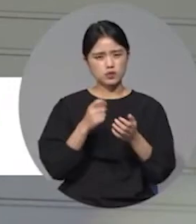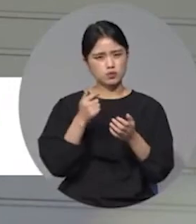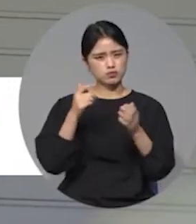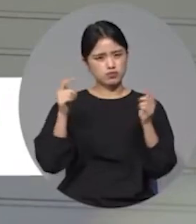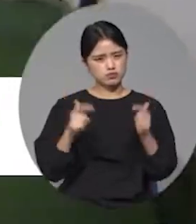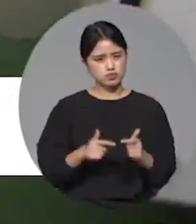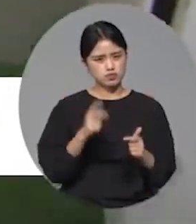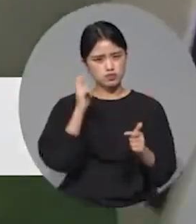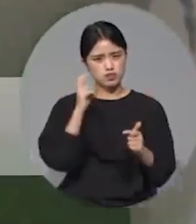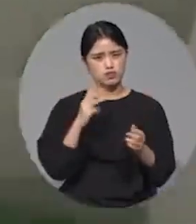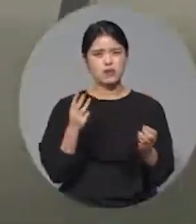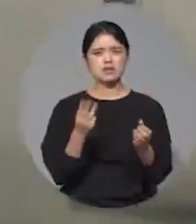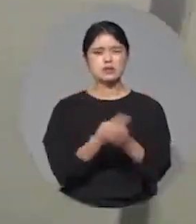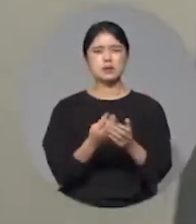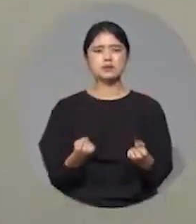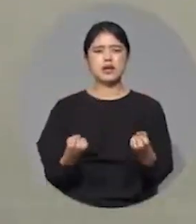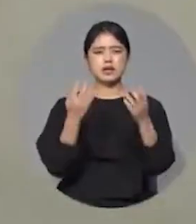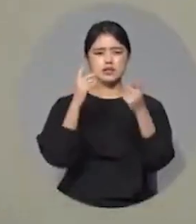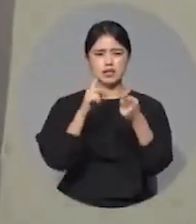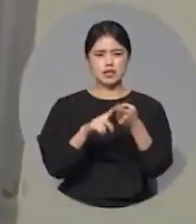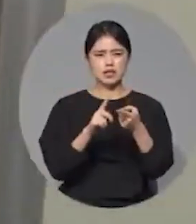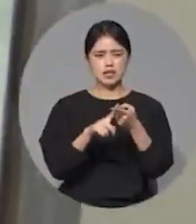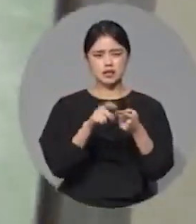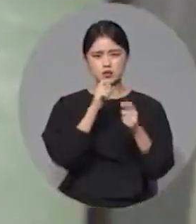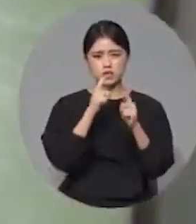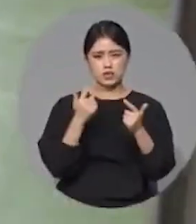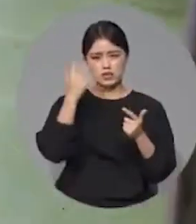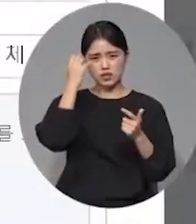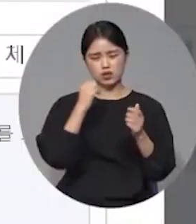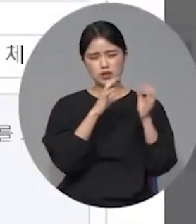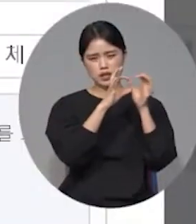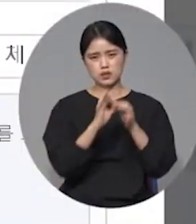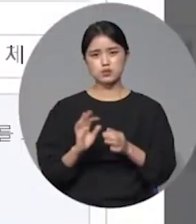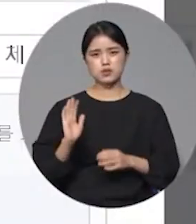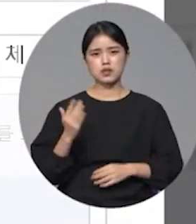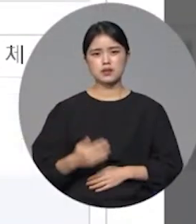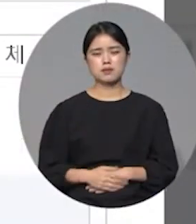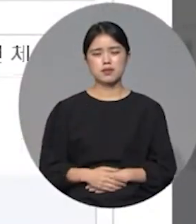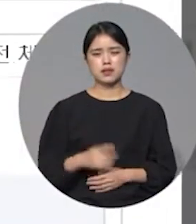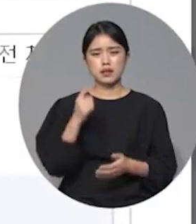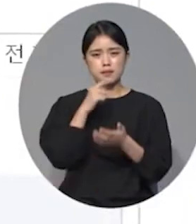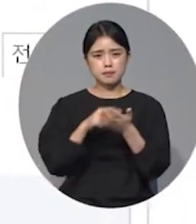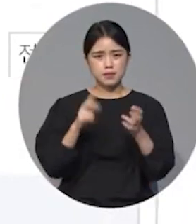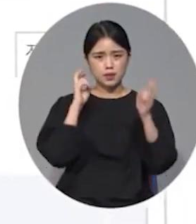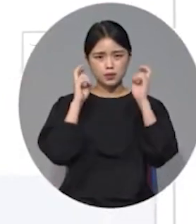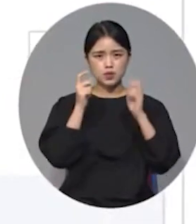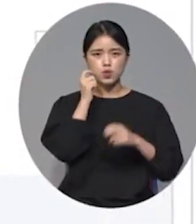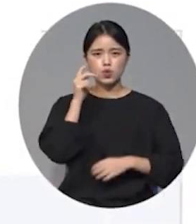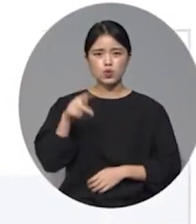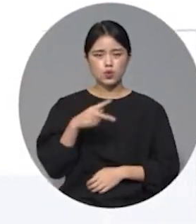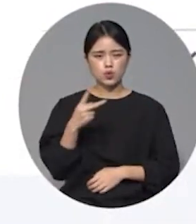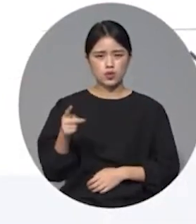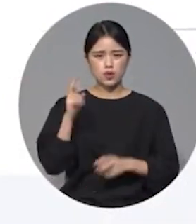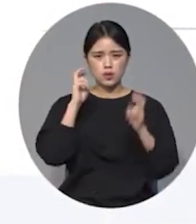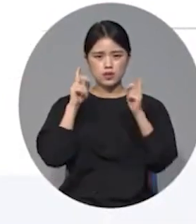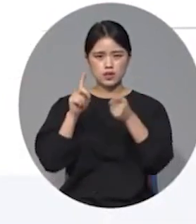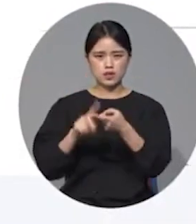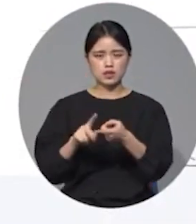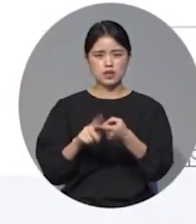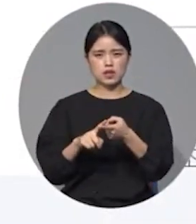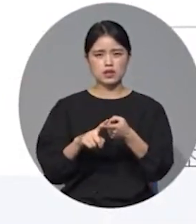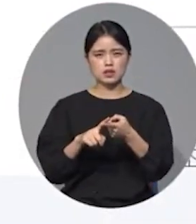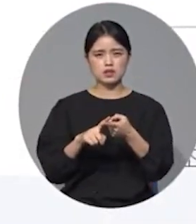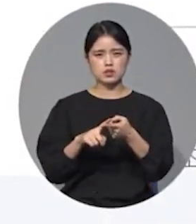이른바 삼겹살 대의의 악몽은 아직도 현재 진행형입니다. 피해 업체가 롯데에 100억대 손해배상 청구